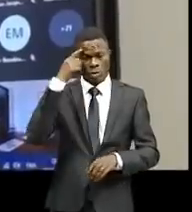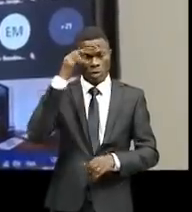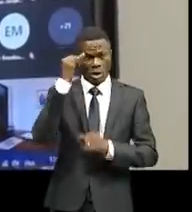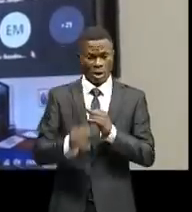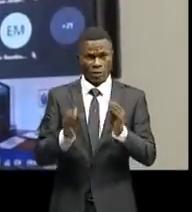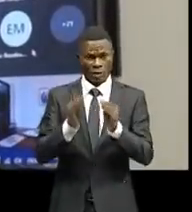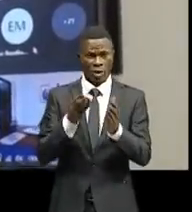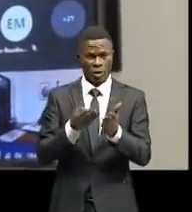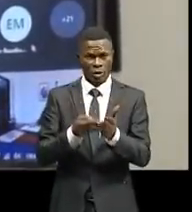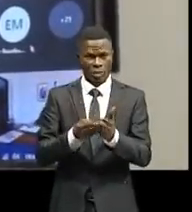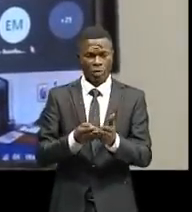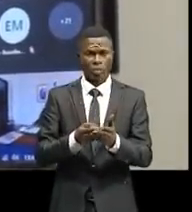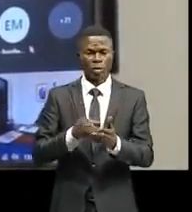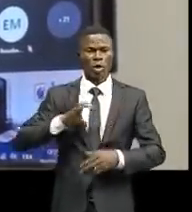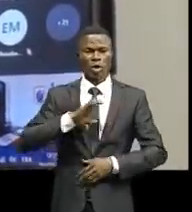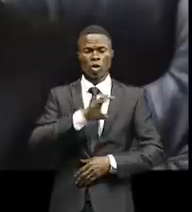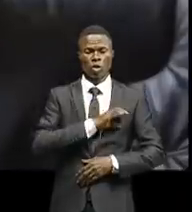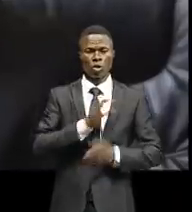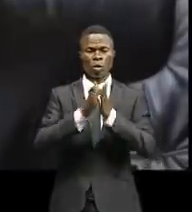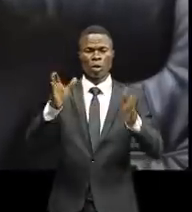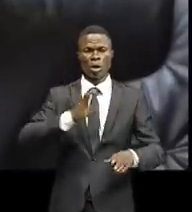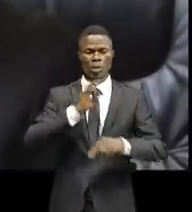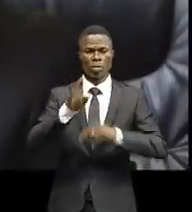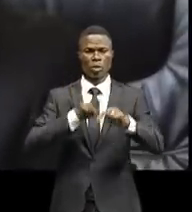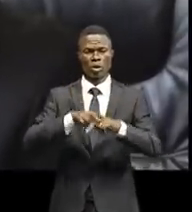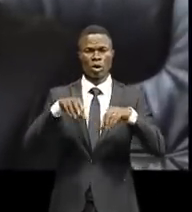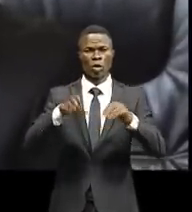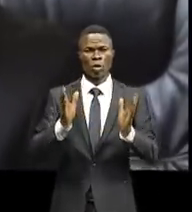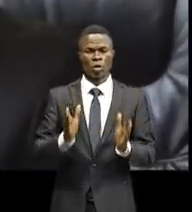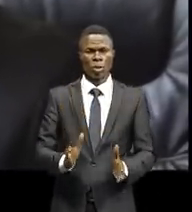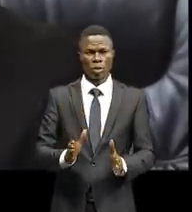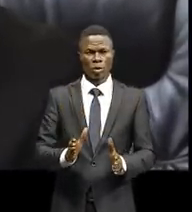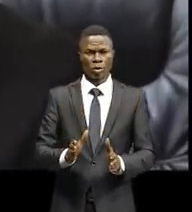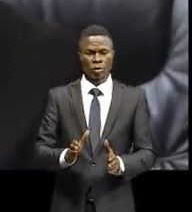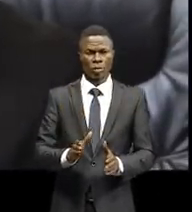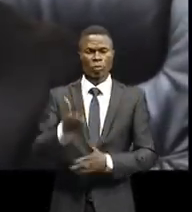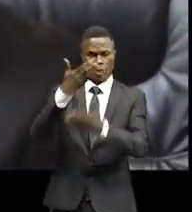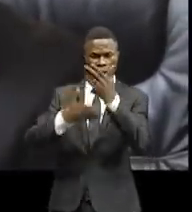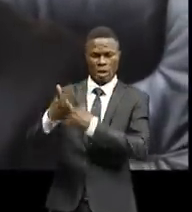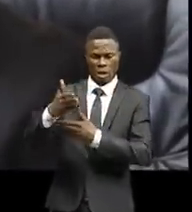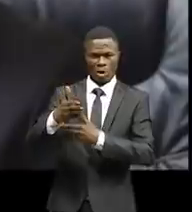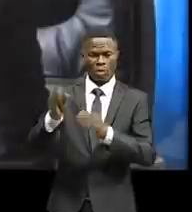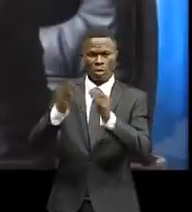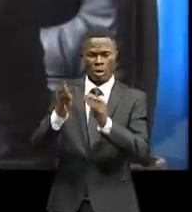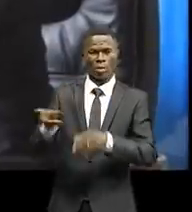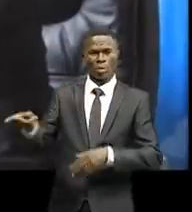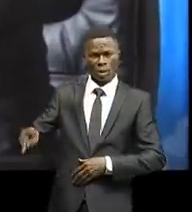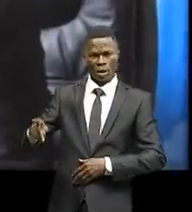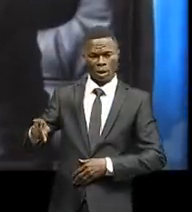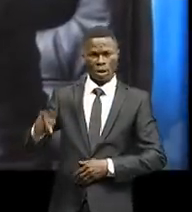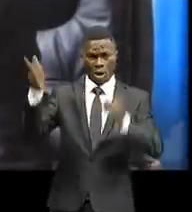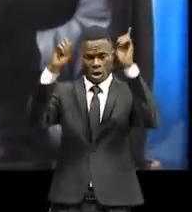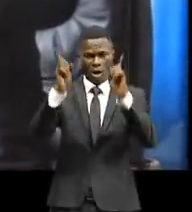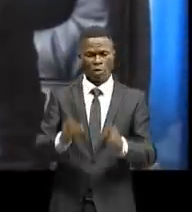ces assises, le commissaire général de la police nationale congolaise prendra la présidence de cette Assemblée panafricaine